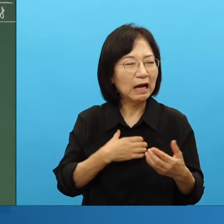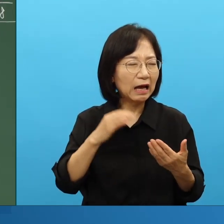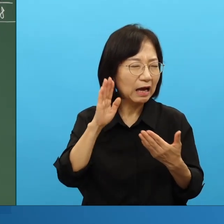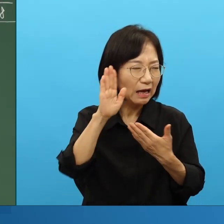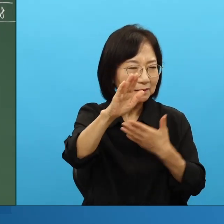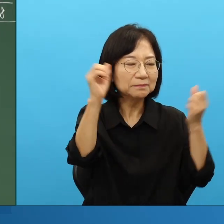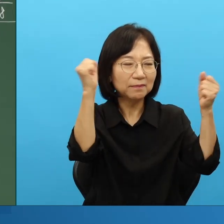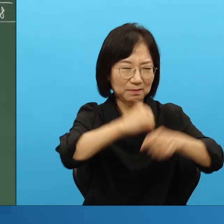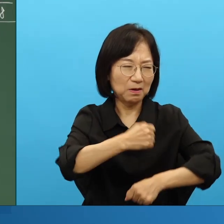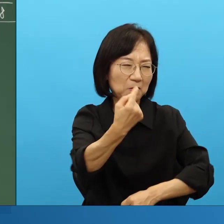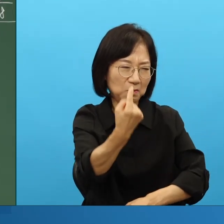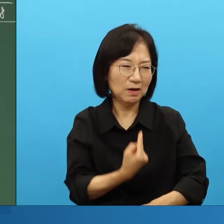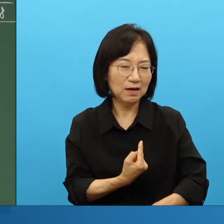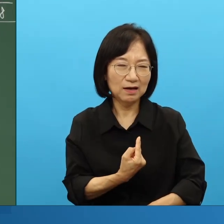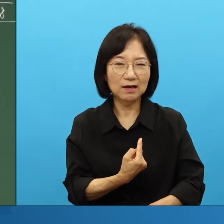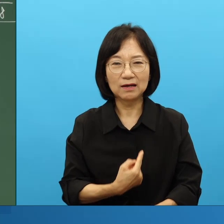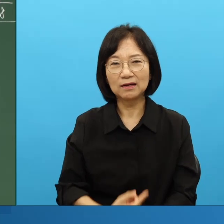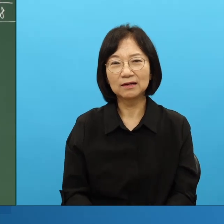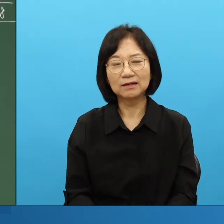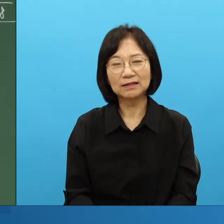二部也是连接起来，所以属世的忧愁是叫人败亡。